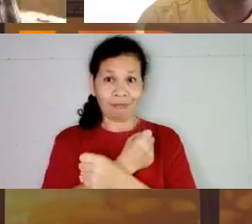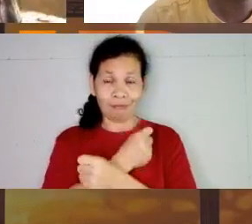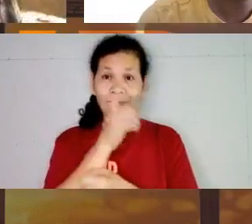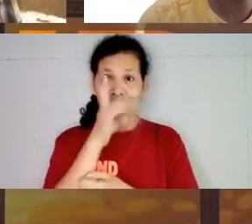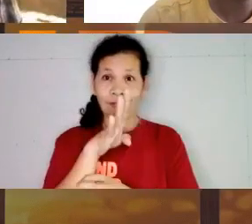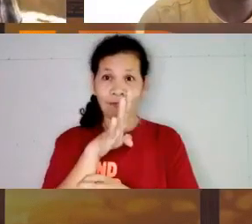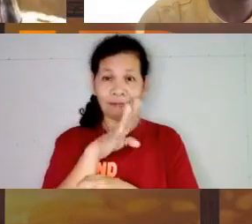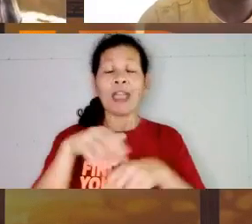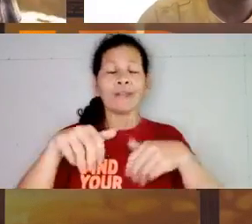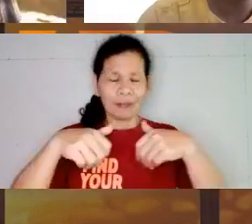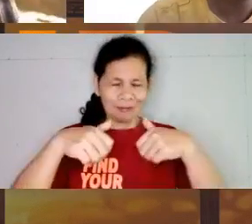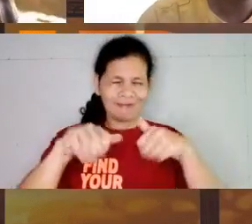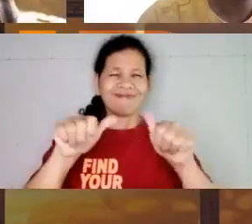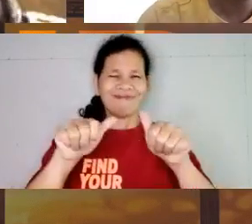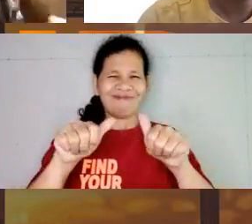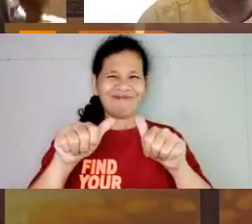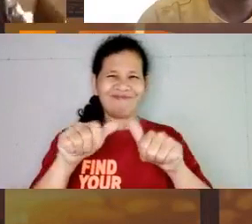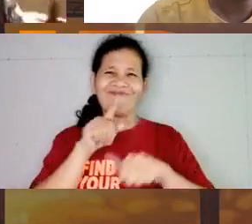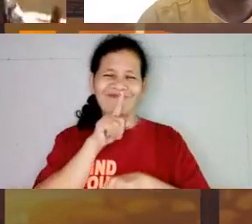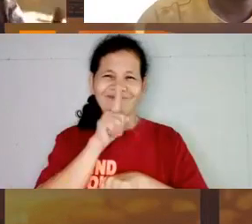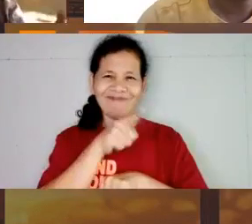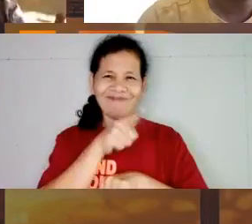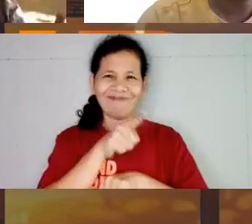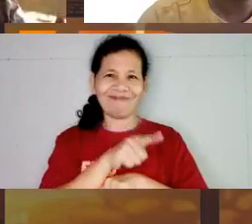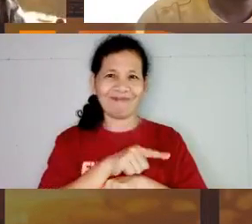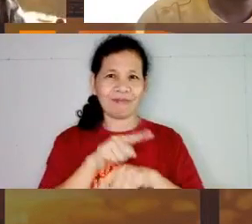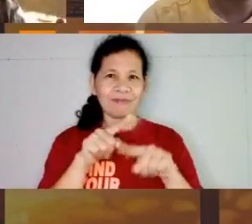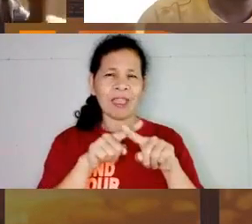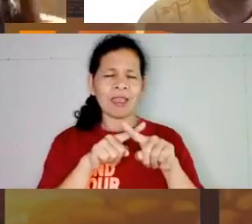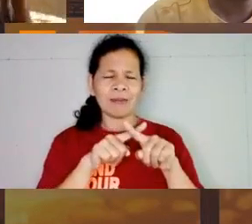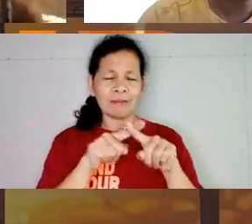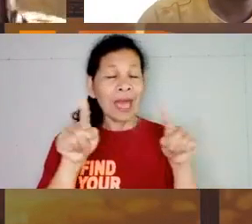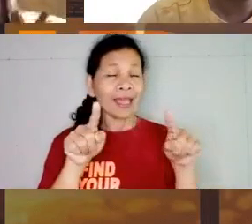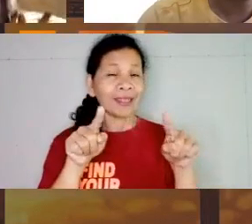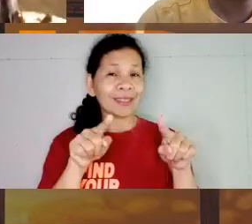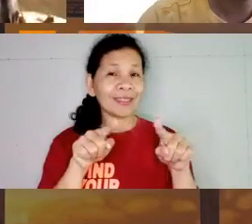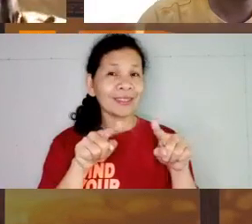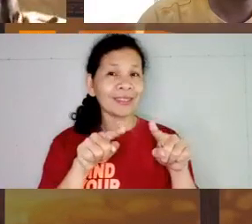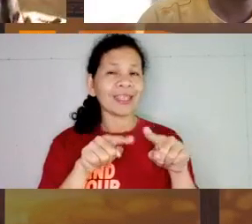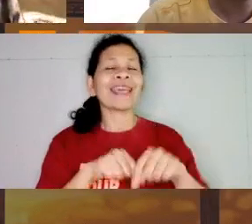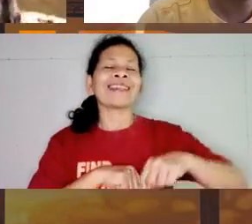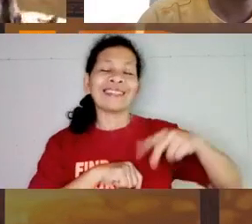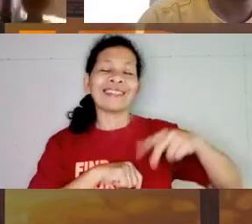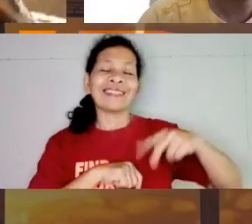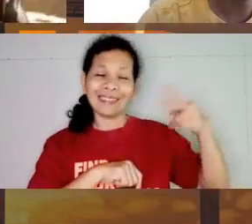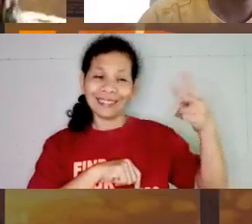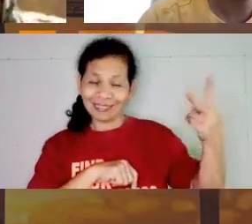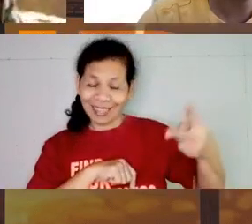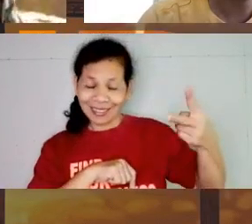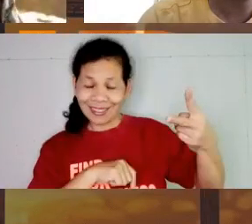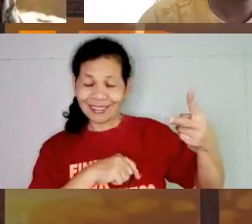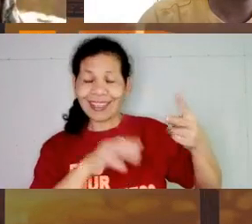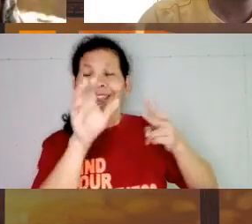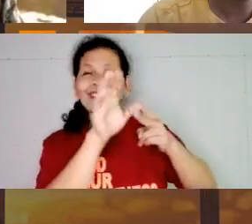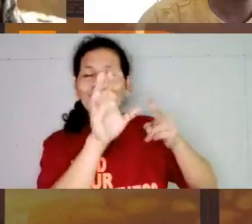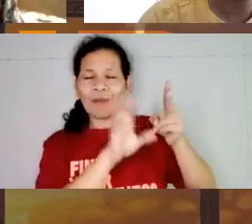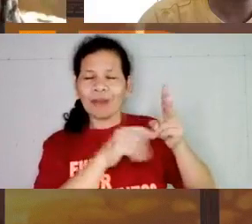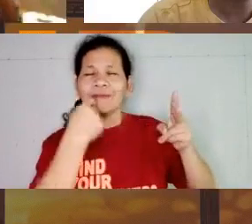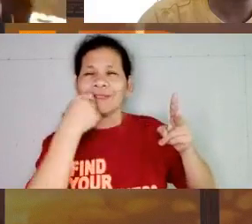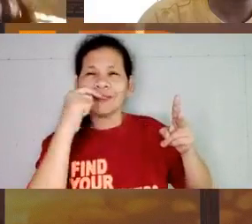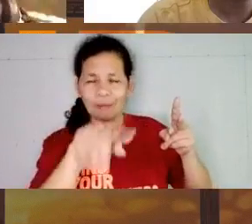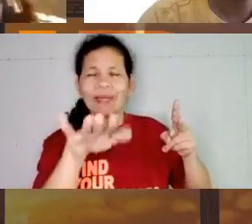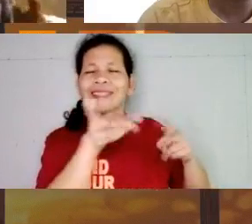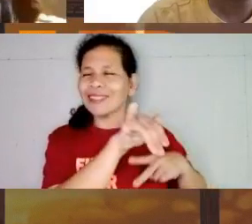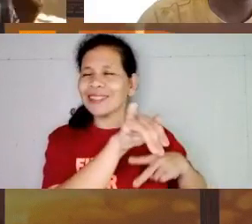ka sa ginabara. Pero hindi siya tumigil doon. And the second command is like the first.